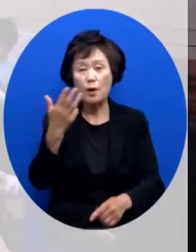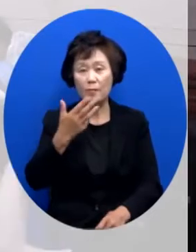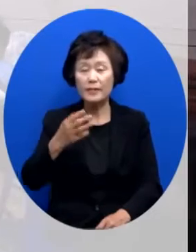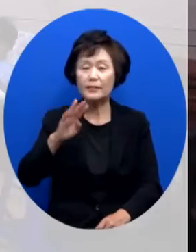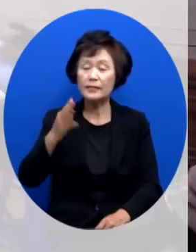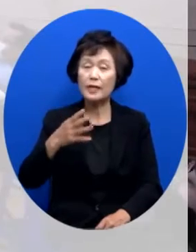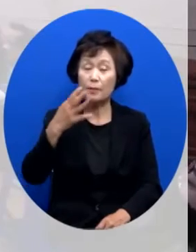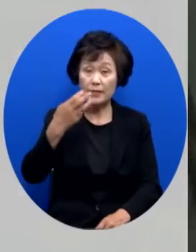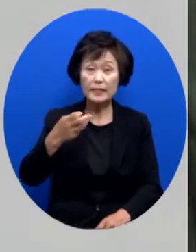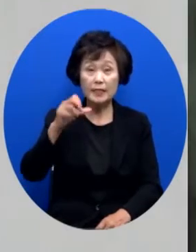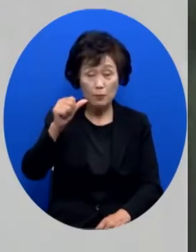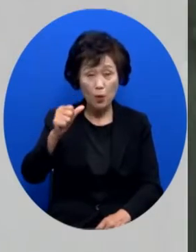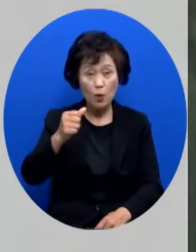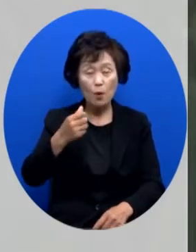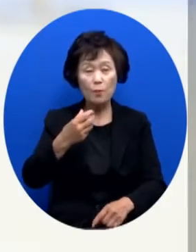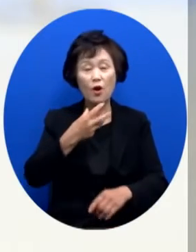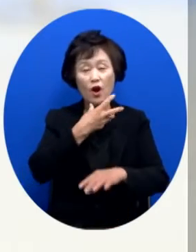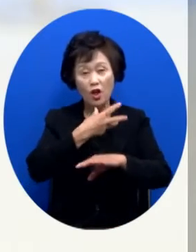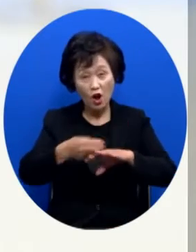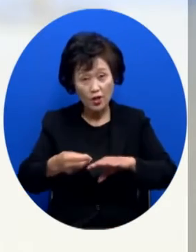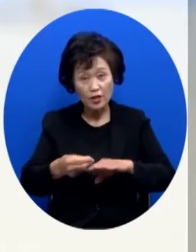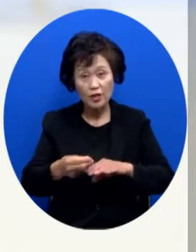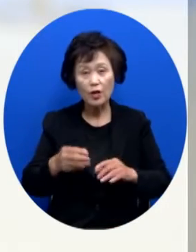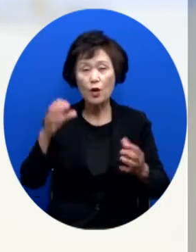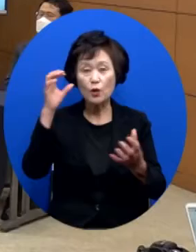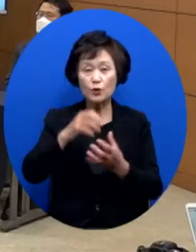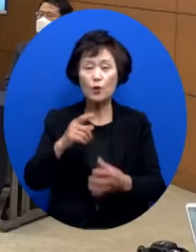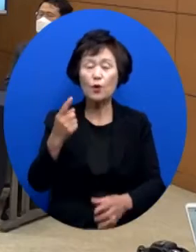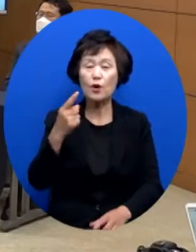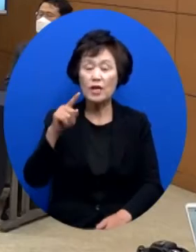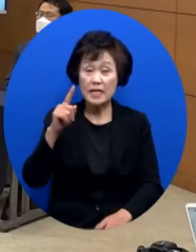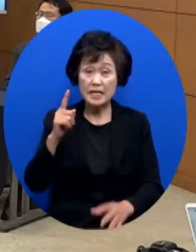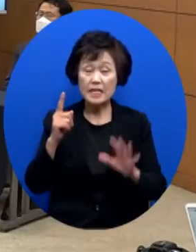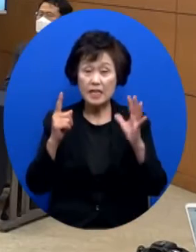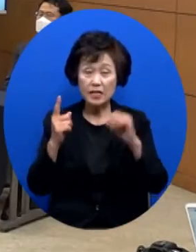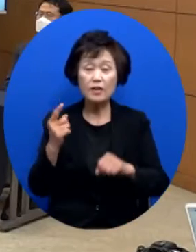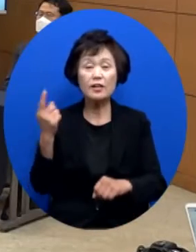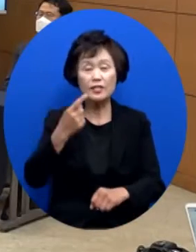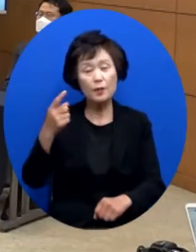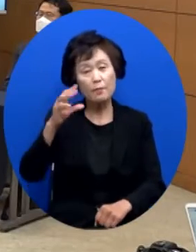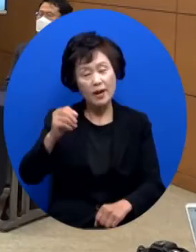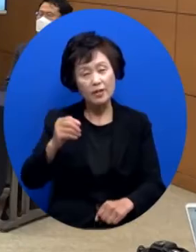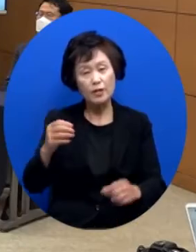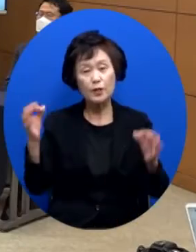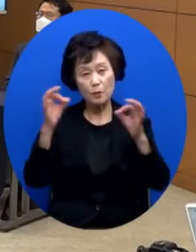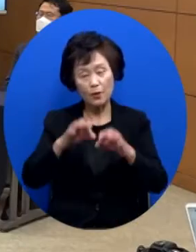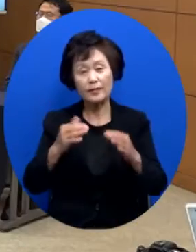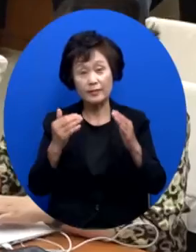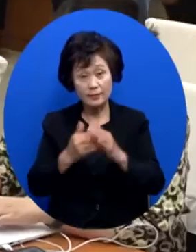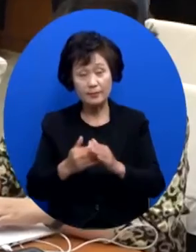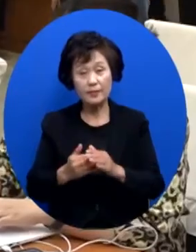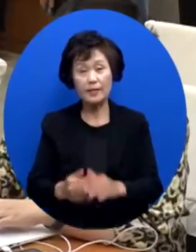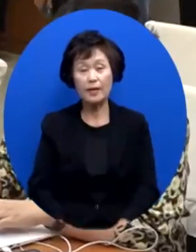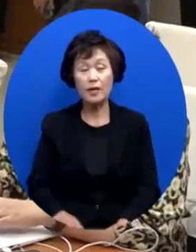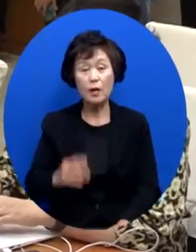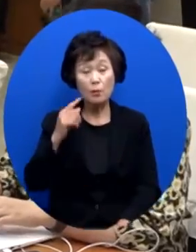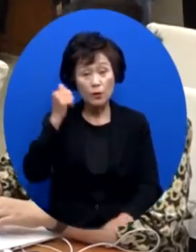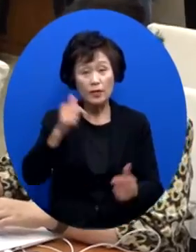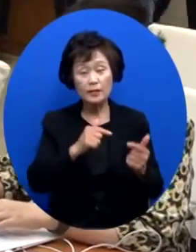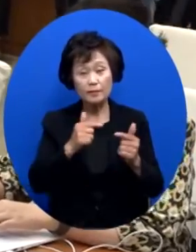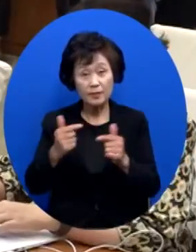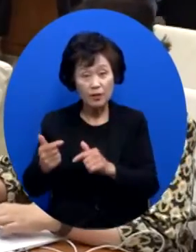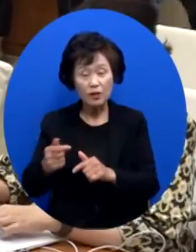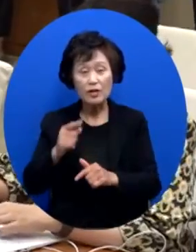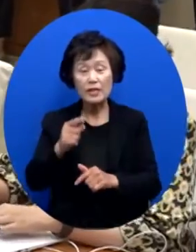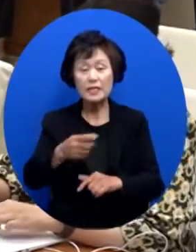8,475명이 완료했으며 총 1억 1천만 원이 모금됐습니다. 전달식에 참여한 사귐과 섬김 목회자들은 피로회복